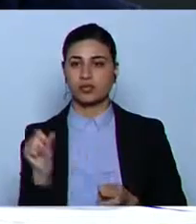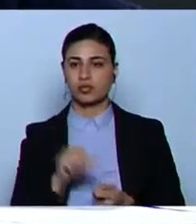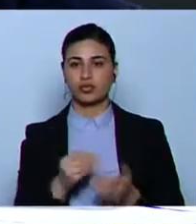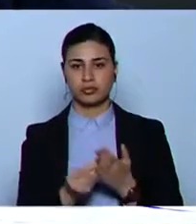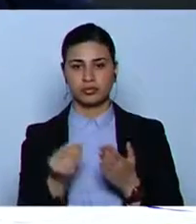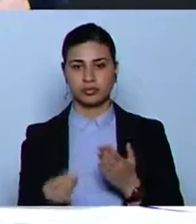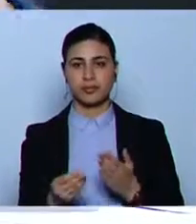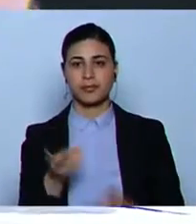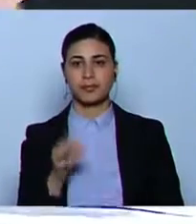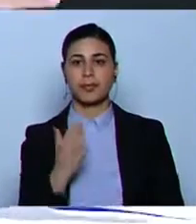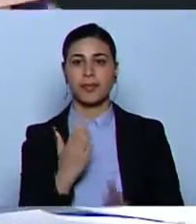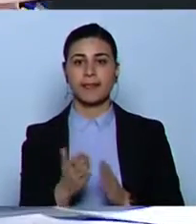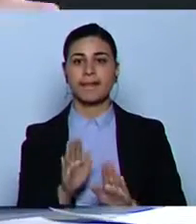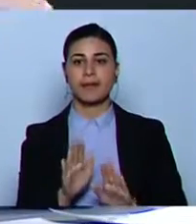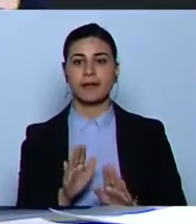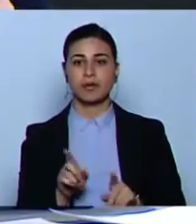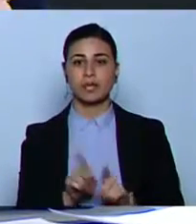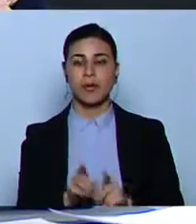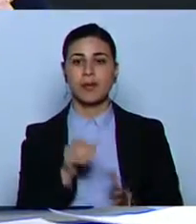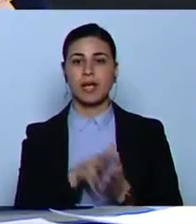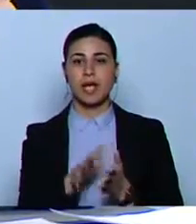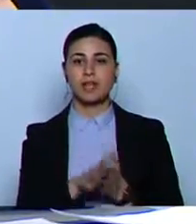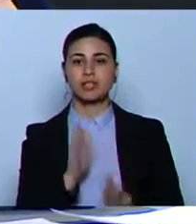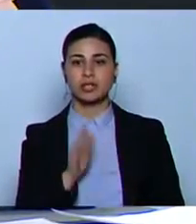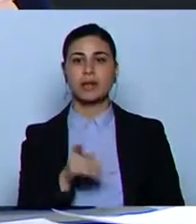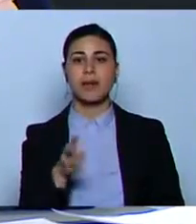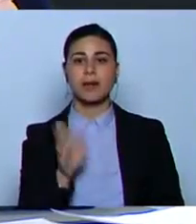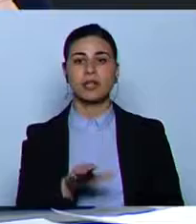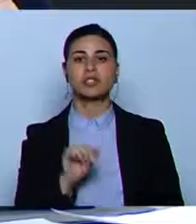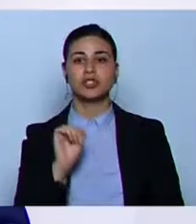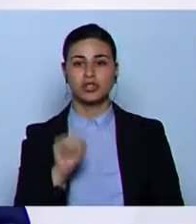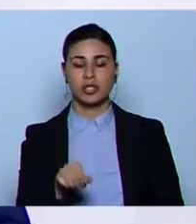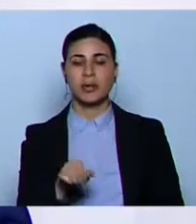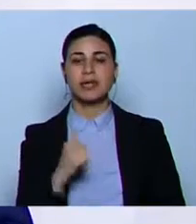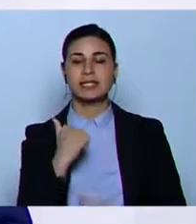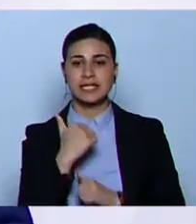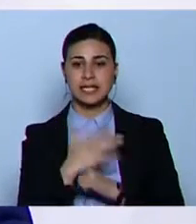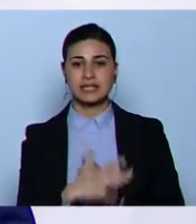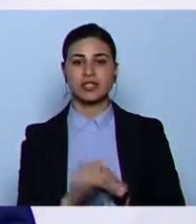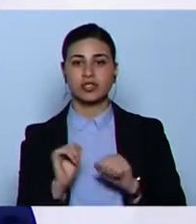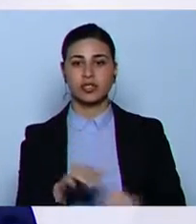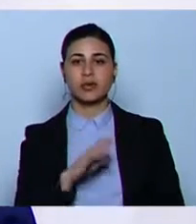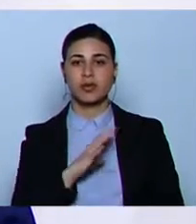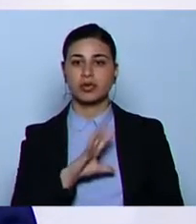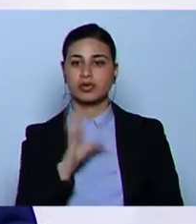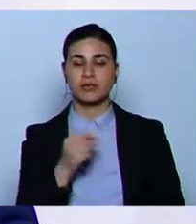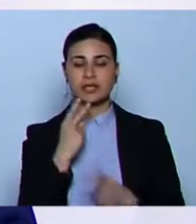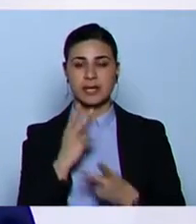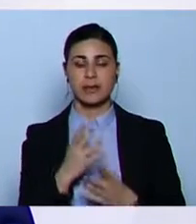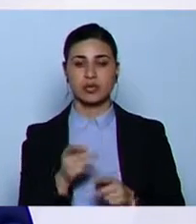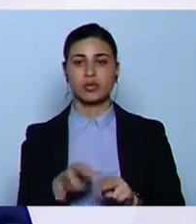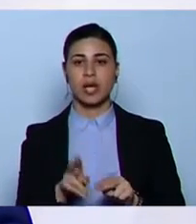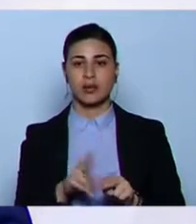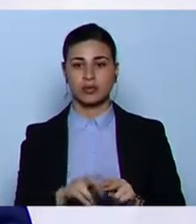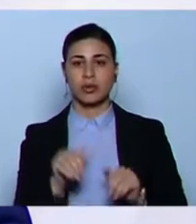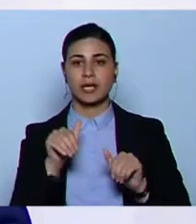დისკრედიტაციას. მაგრამ თუ მხოლოდ ხარჯთა ეფექტიანობით წავალ, მაშინ შეიძლება მთელი მაშინ ცენტრალიზაცია შეიძლება იყოს ყველაზე ეფექტური.